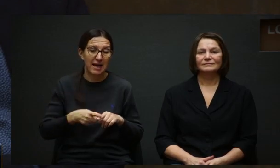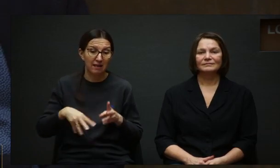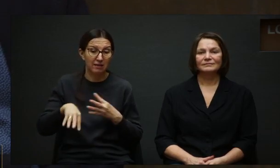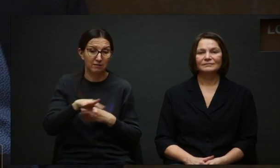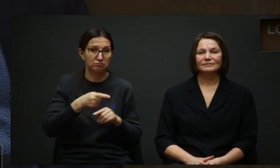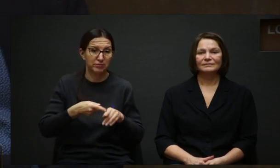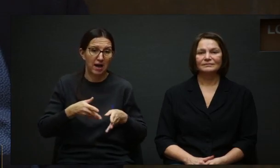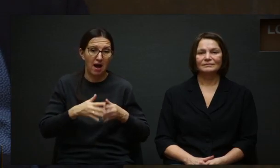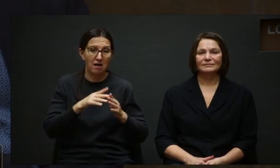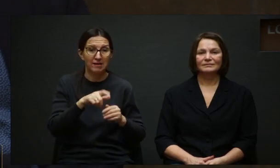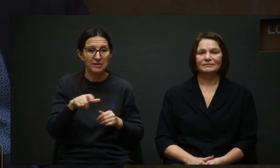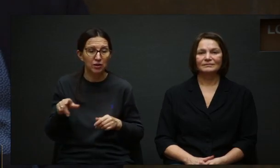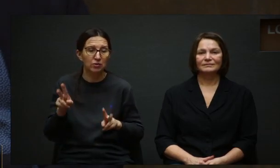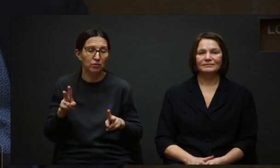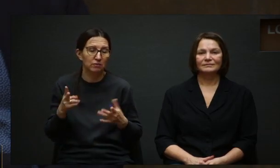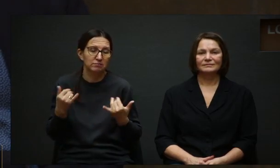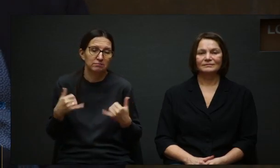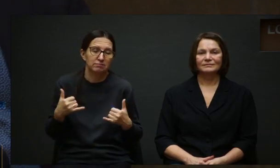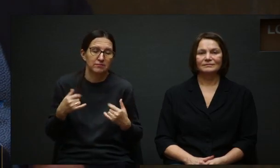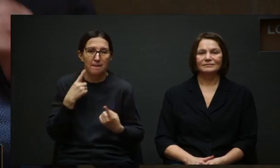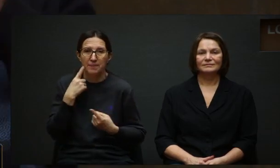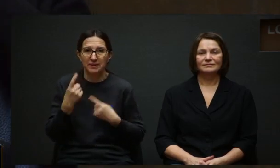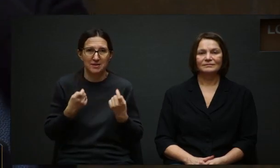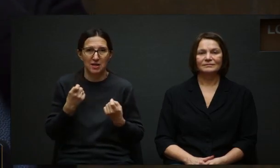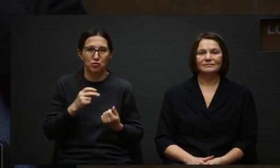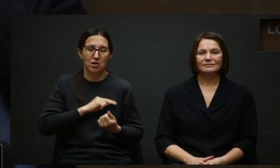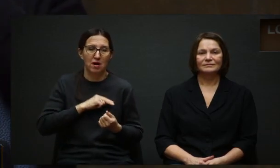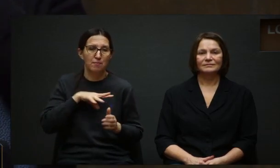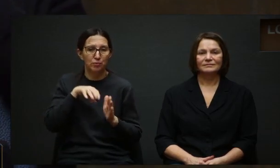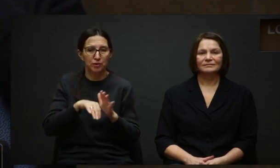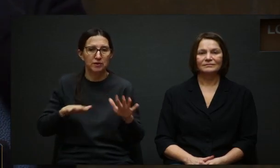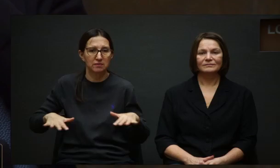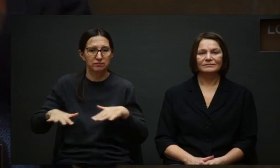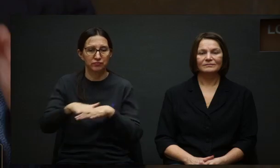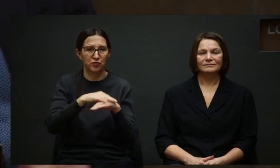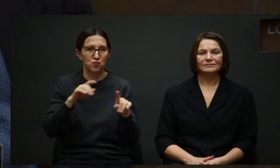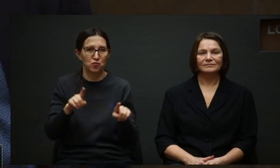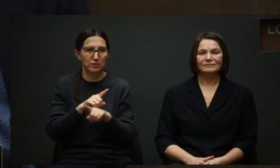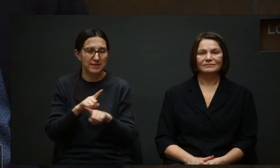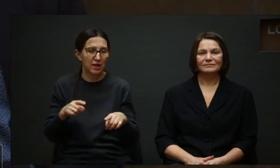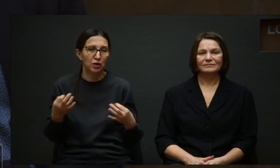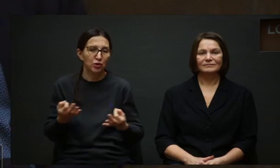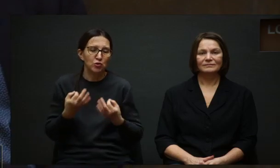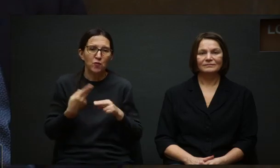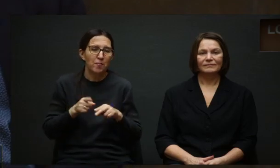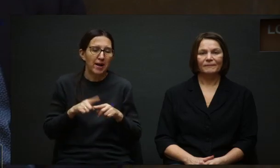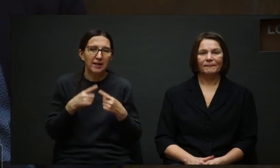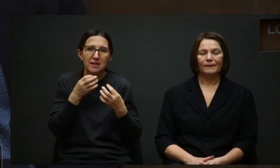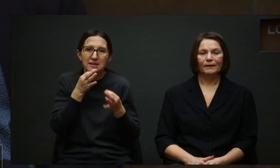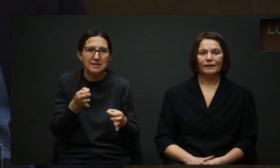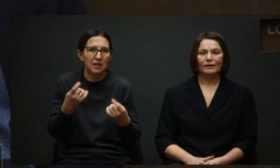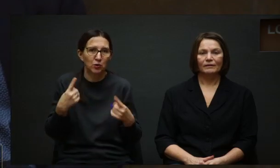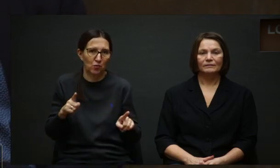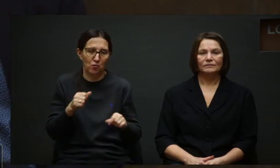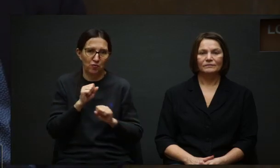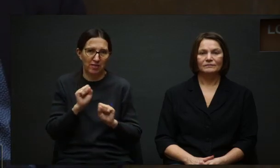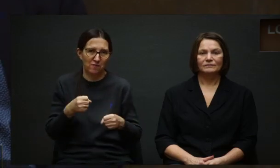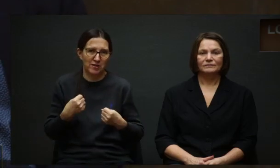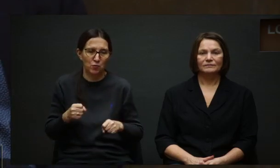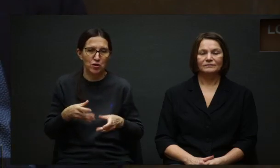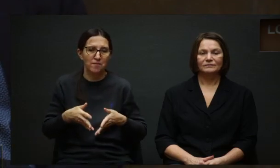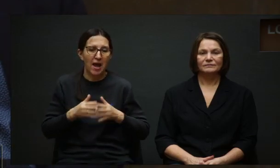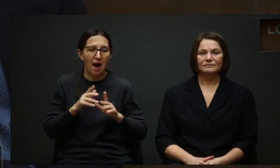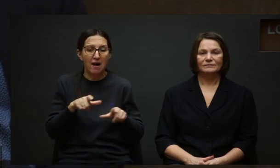архитекторы, которые потрясающе работают с музейными пространствами. И ничего про это сказать другого нельзя.